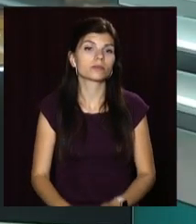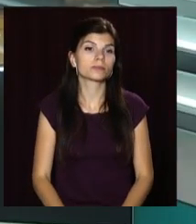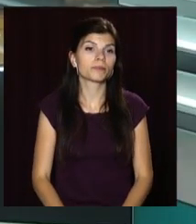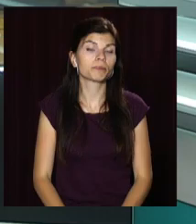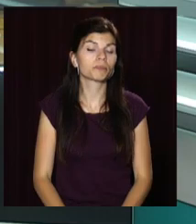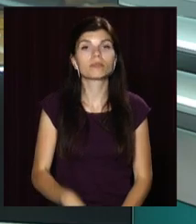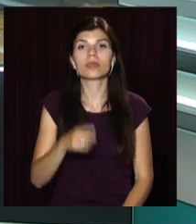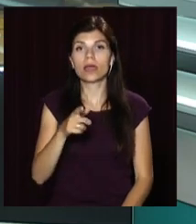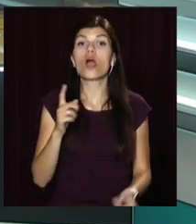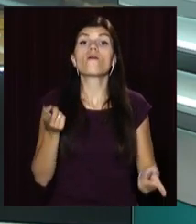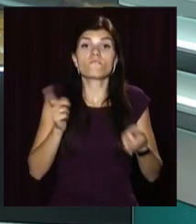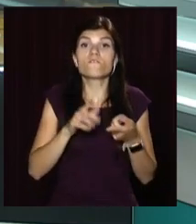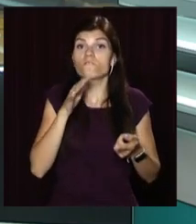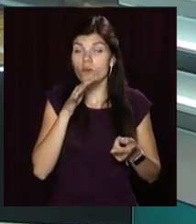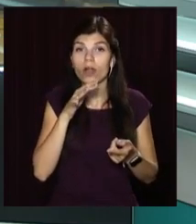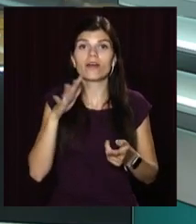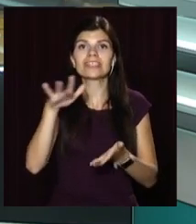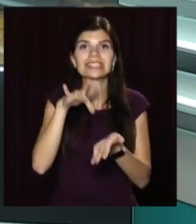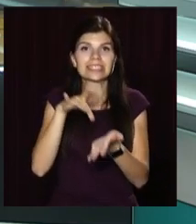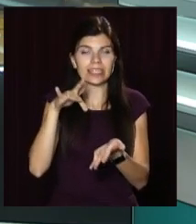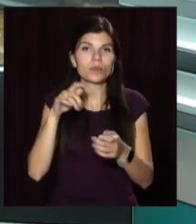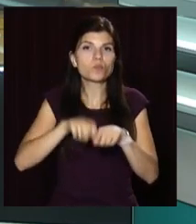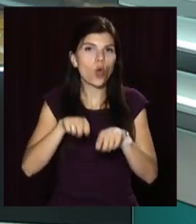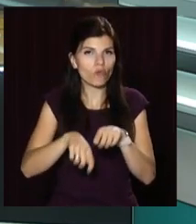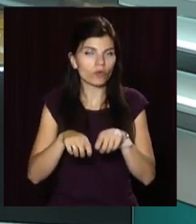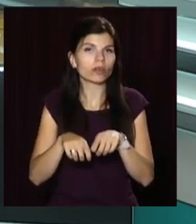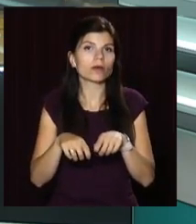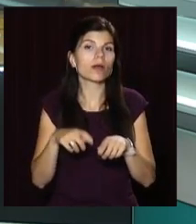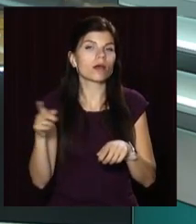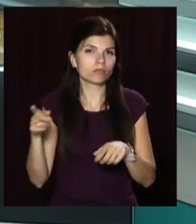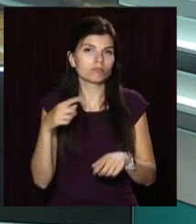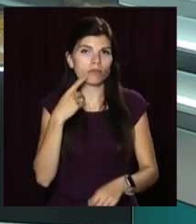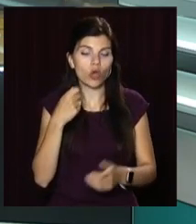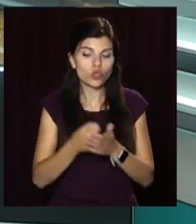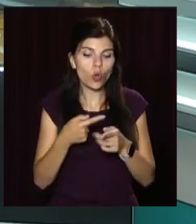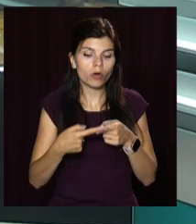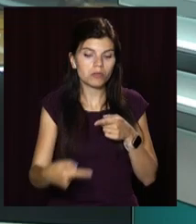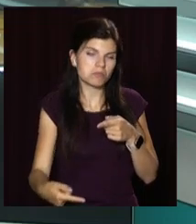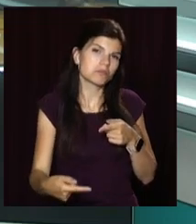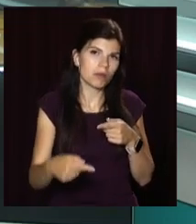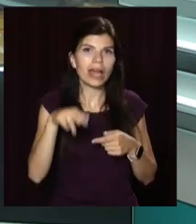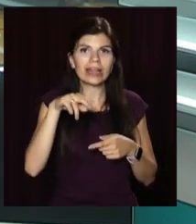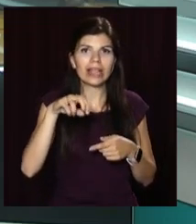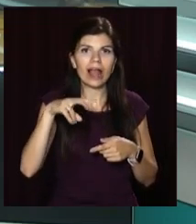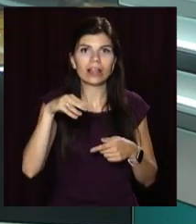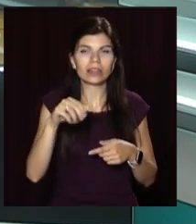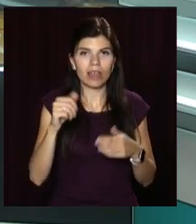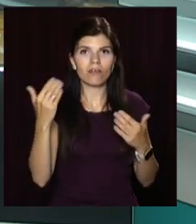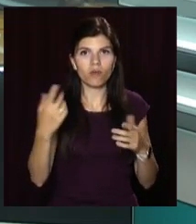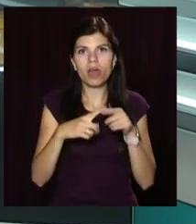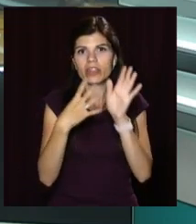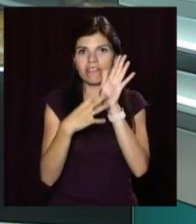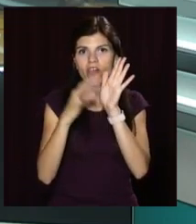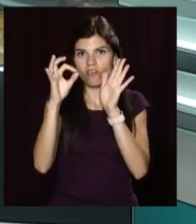Водночас в Європейському центрі профілактики та контролю захворювань прогнозують, до кінця серпня на дельту припадатиме